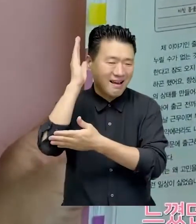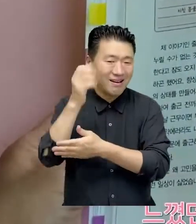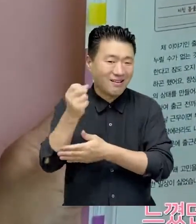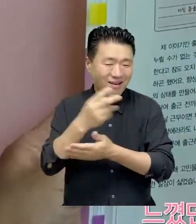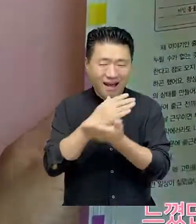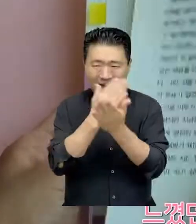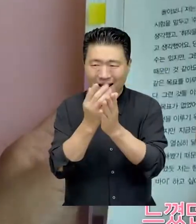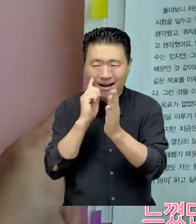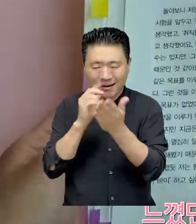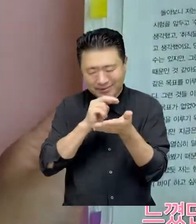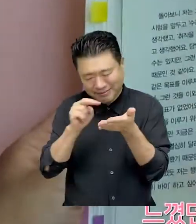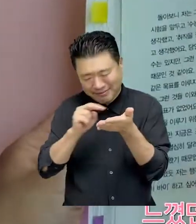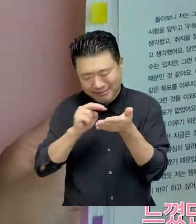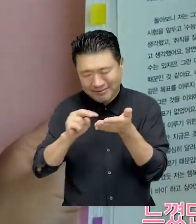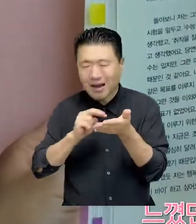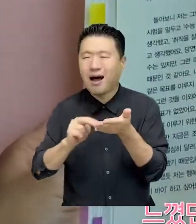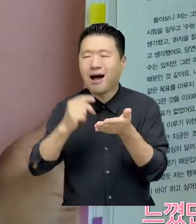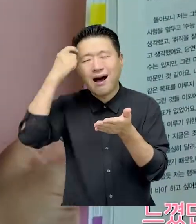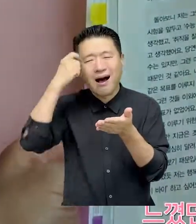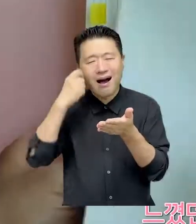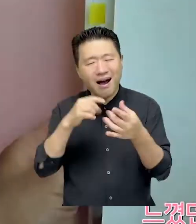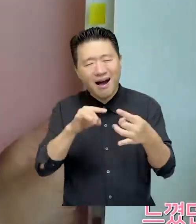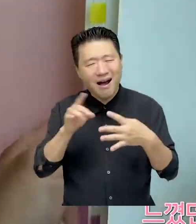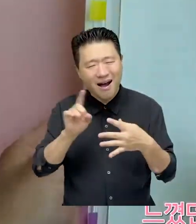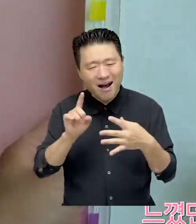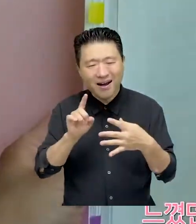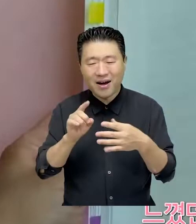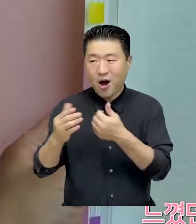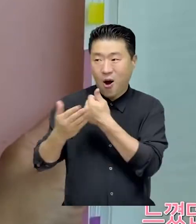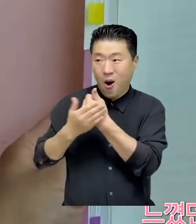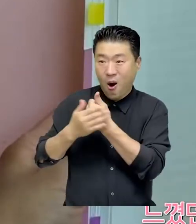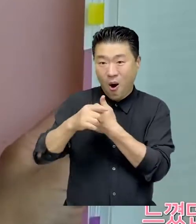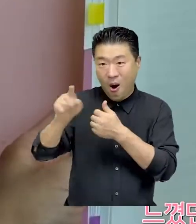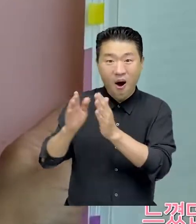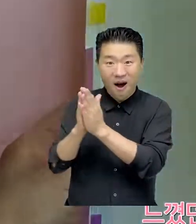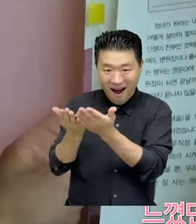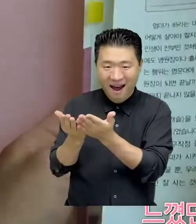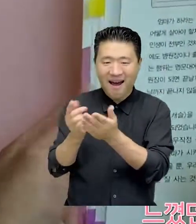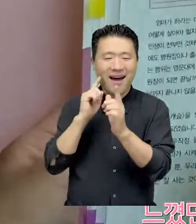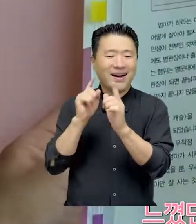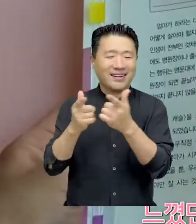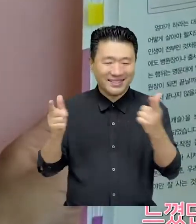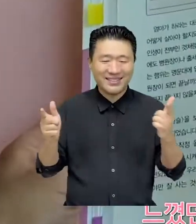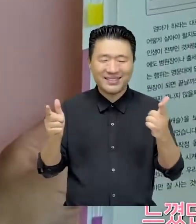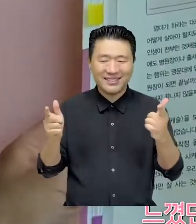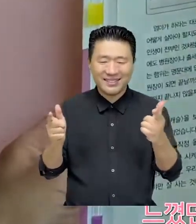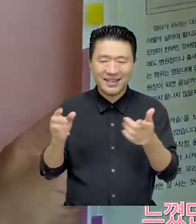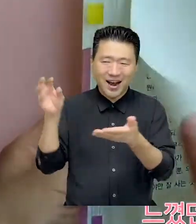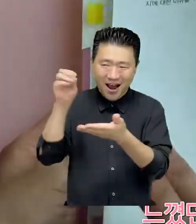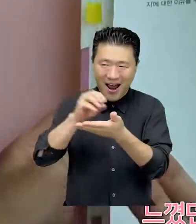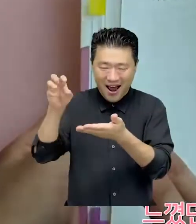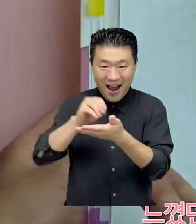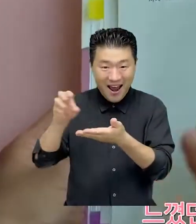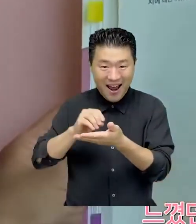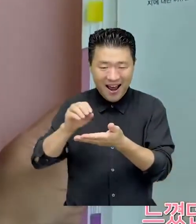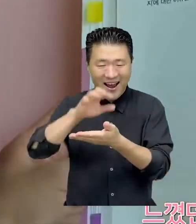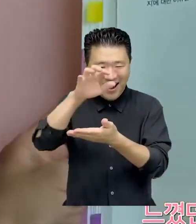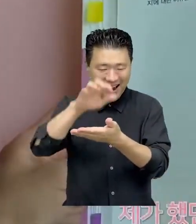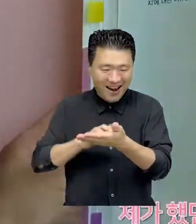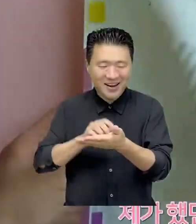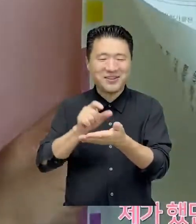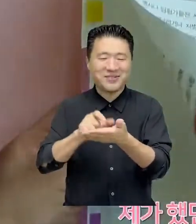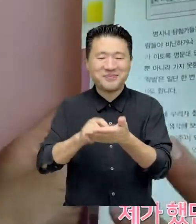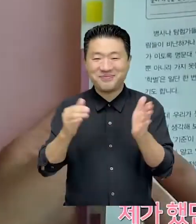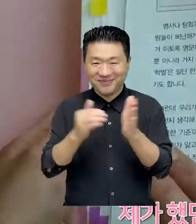이야기들, 그리고 다양한 책을 읽으면서 느꼈던 점, 그리고 참고하실 수 있는 책들 같은 것들을 중간중간에